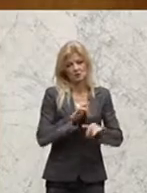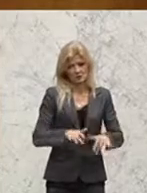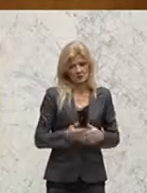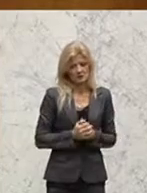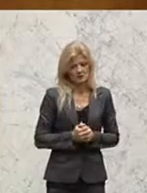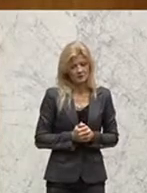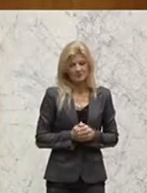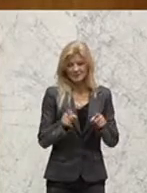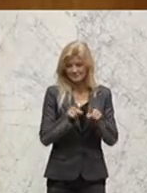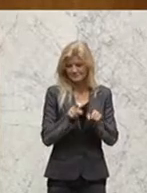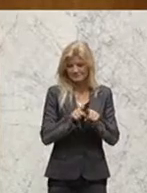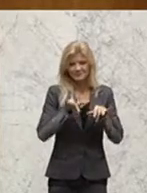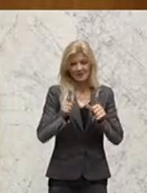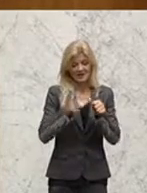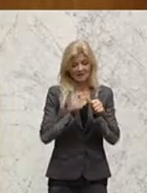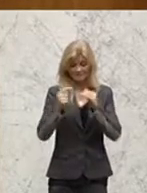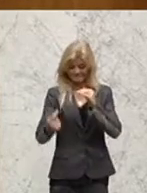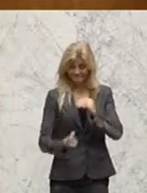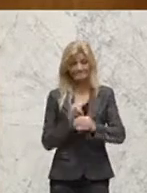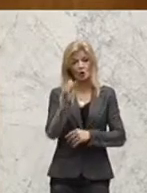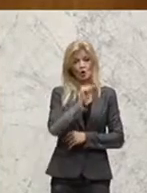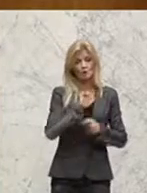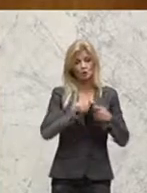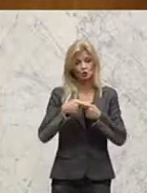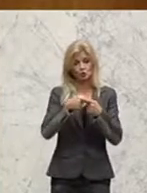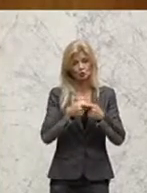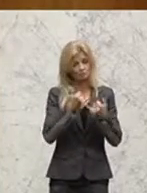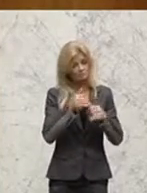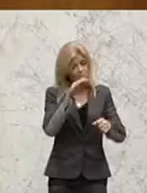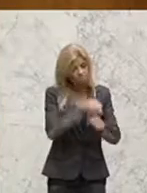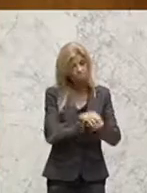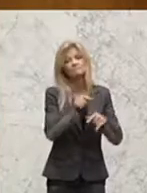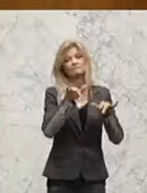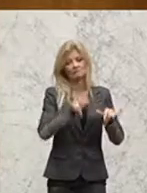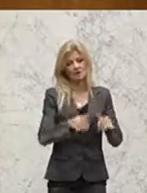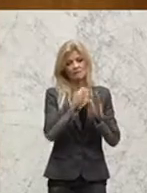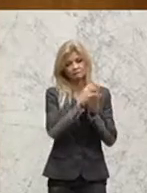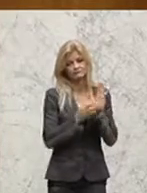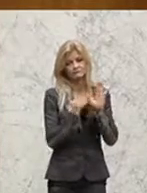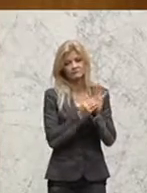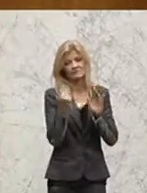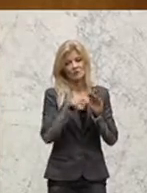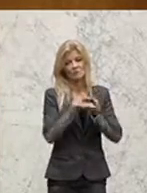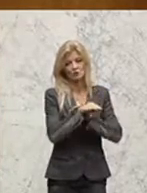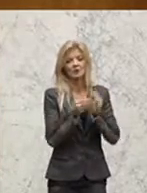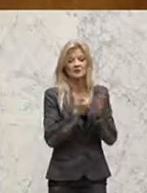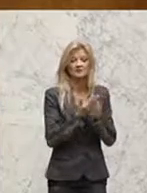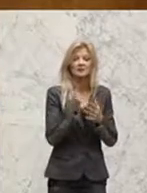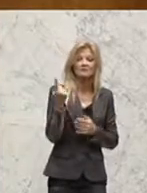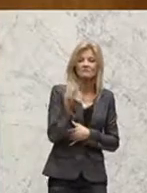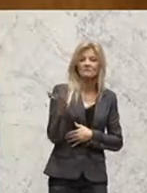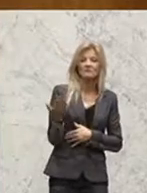systematische Identitätsfeststellung und Registrierung von Flüchtlingen essentiell, um jenen, die tatsächlich Hilfe